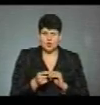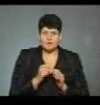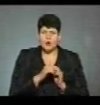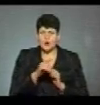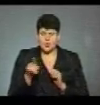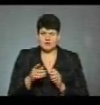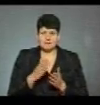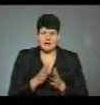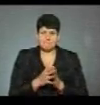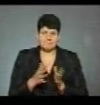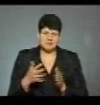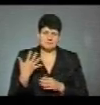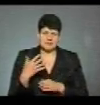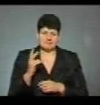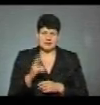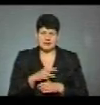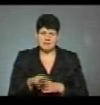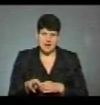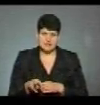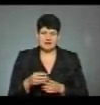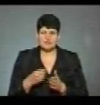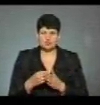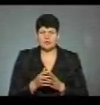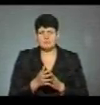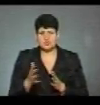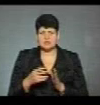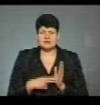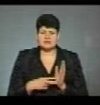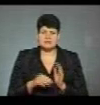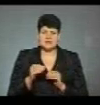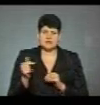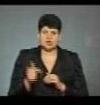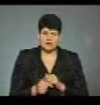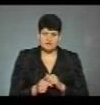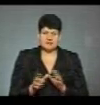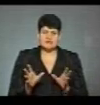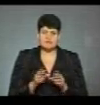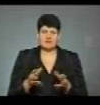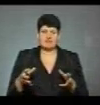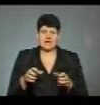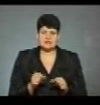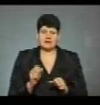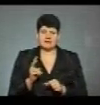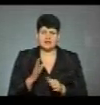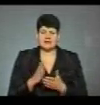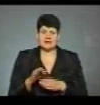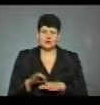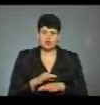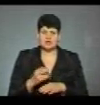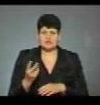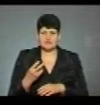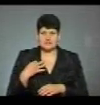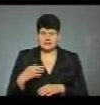Кожне з них має більше 50 квадратних метрів та вартує понад 70 тисяч гривень. Співвласниками квартири в Києві є дружина та